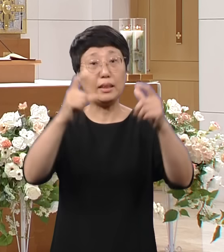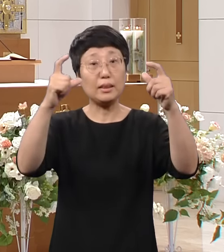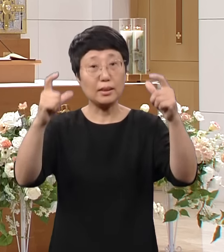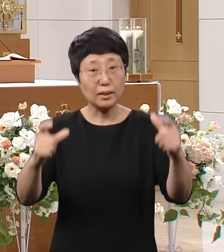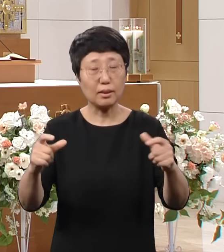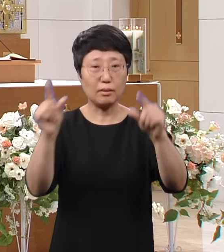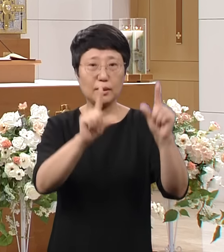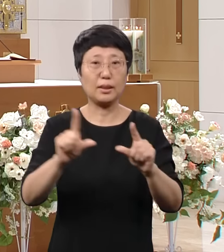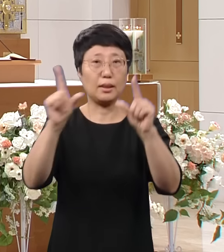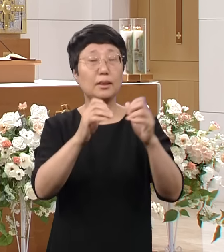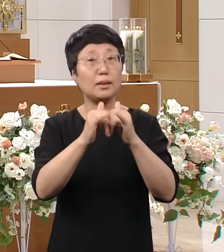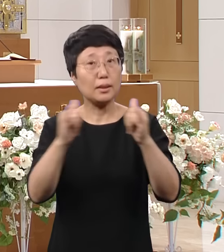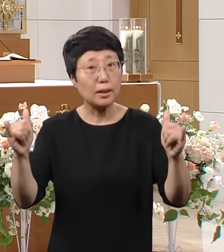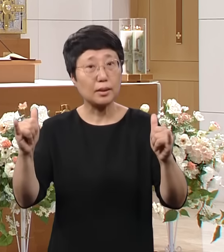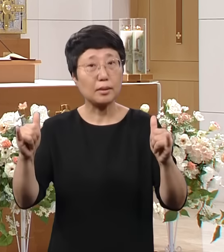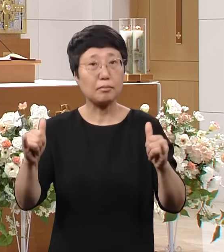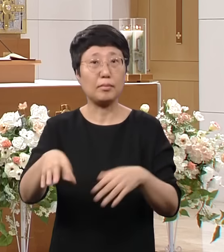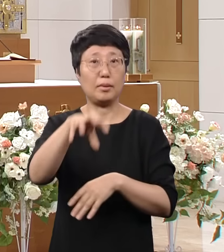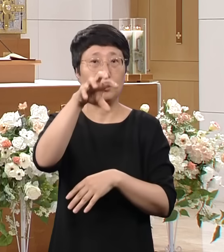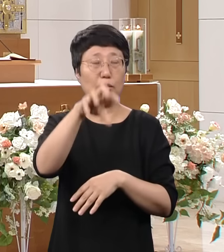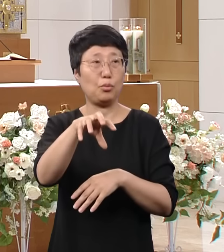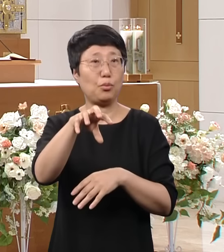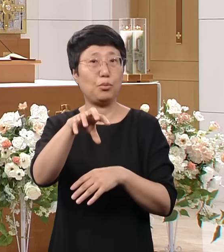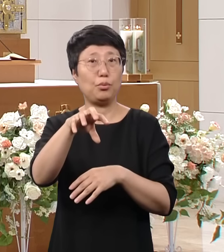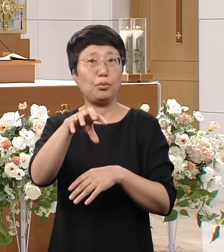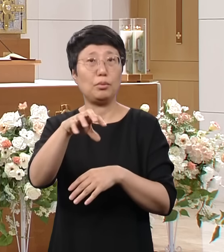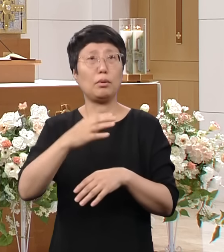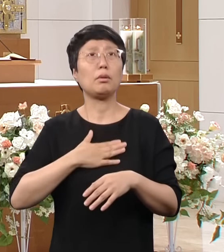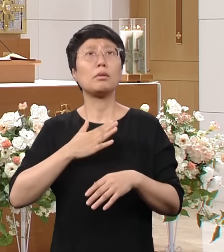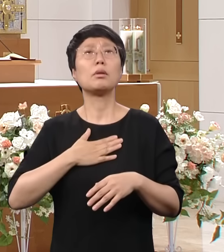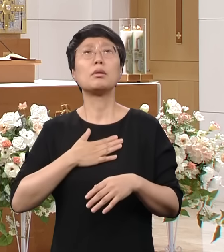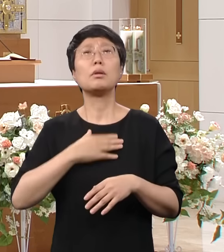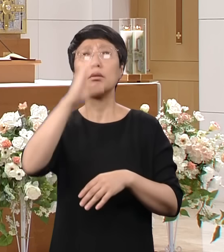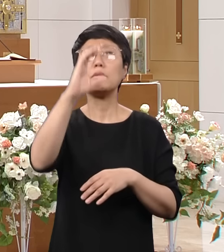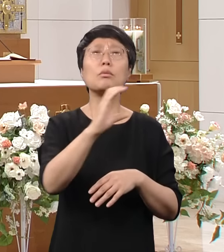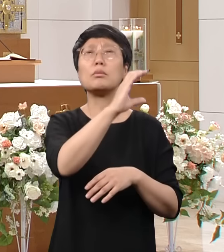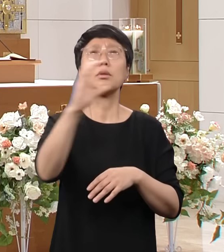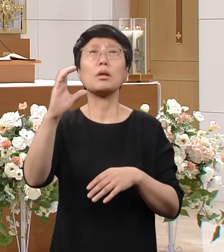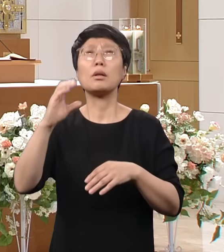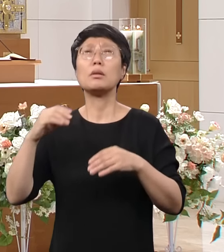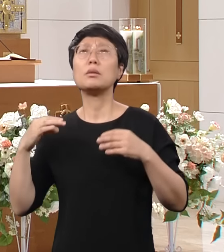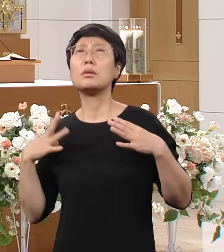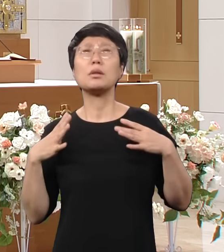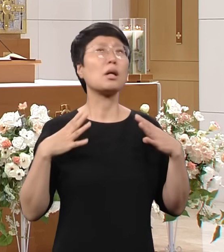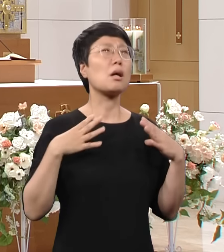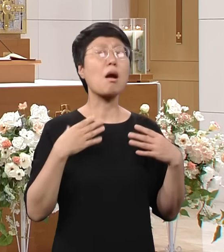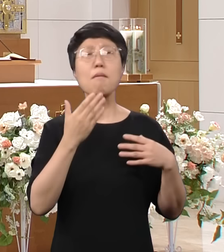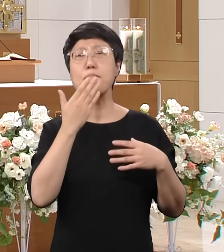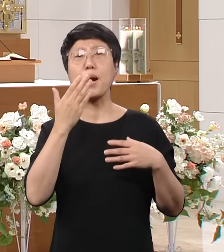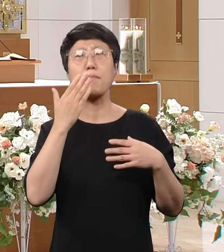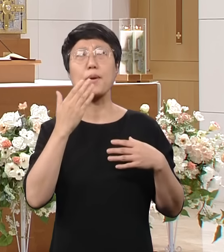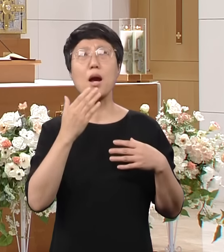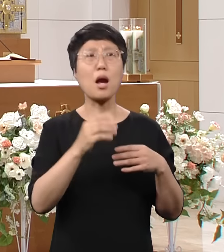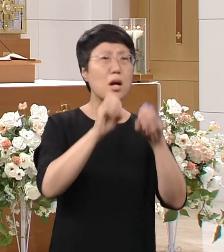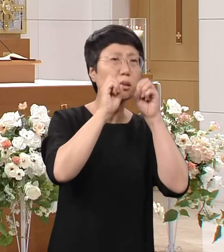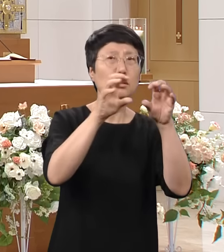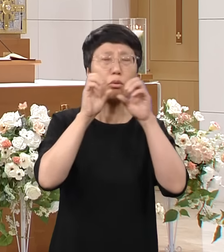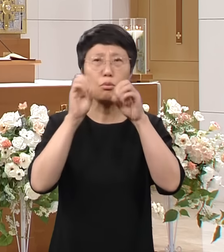지역에 있는 사람들에게 이곳이 우리 성당이다고 자랑할 수 있는 그래서 정교도 할 수